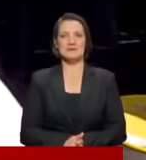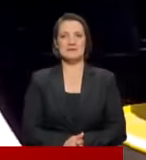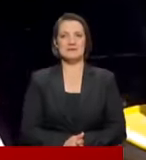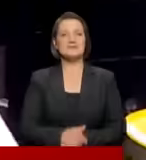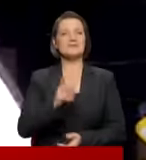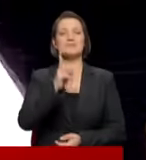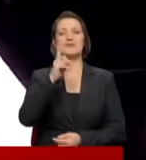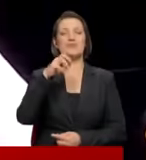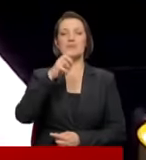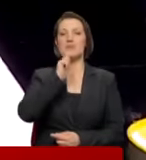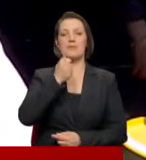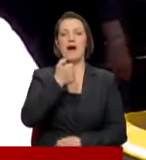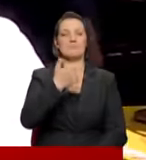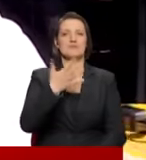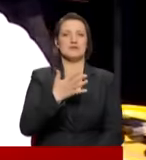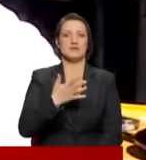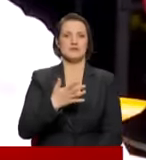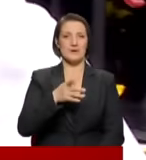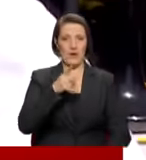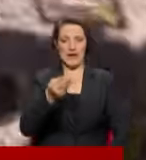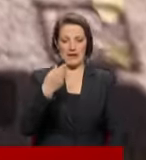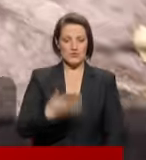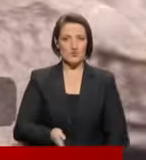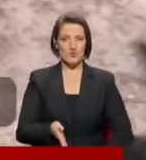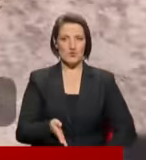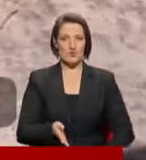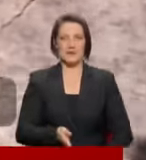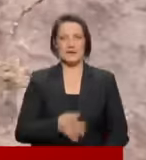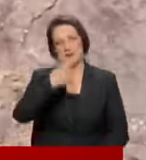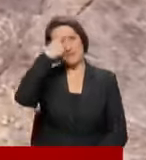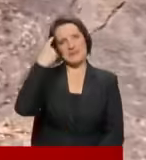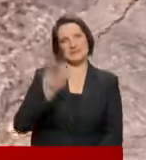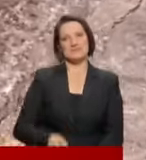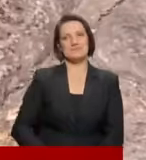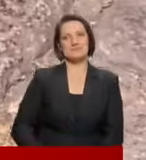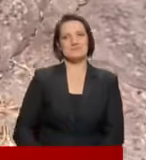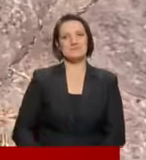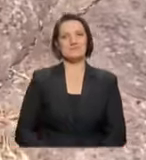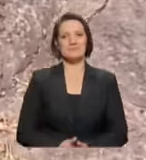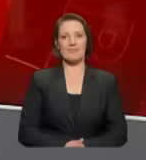Benimkinden. Ne kadar topu? 65'te. O da yere gitti, yere düştü. Kısmet.